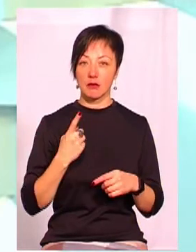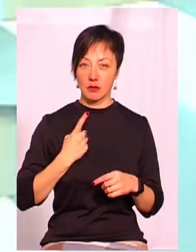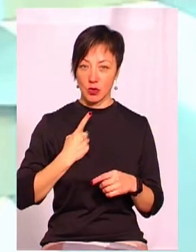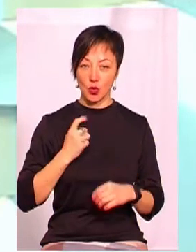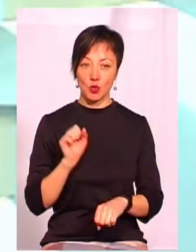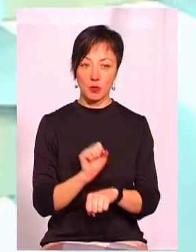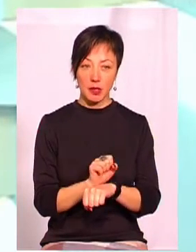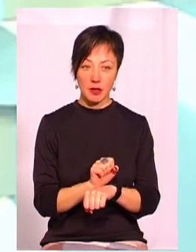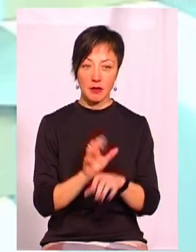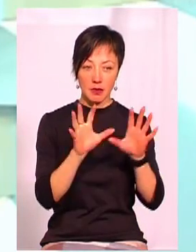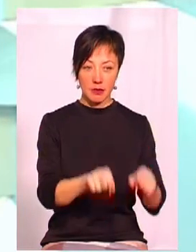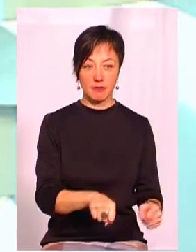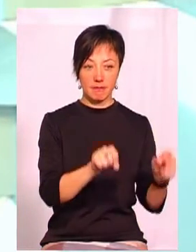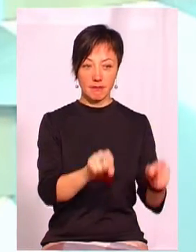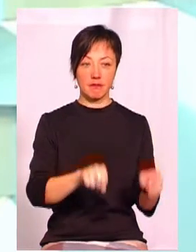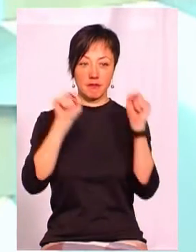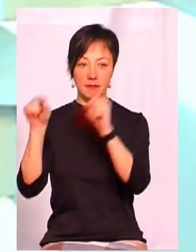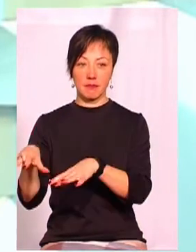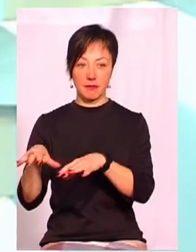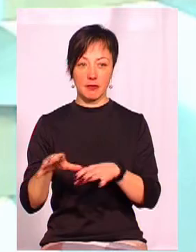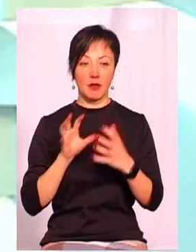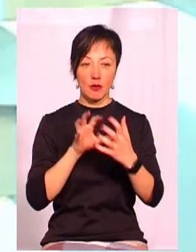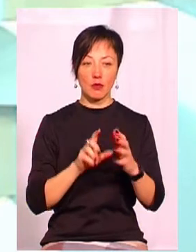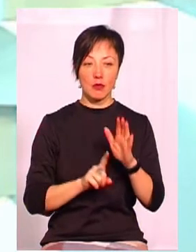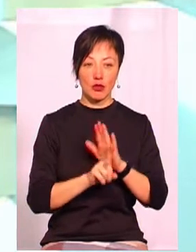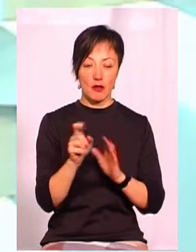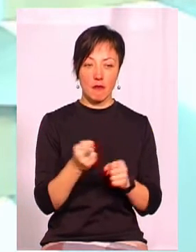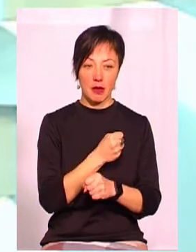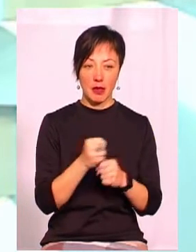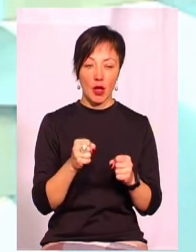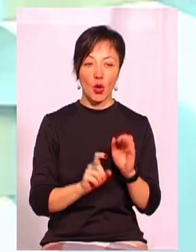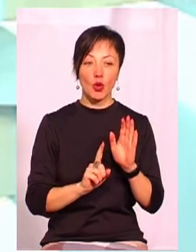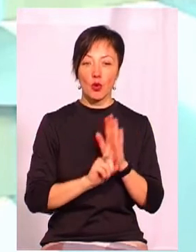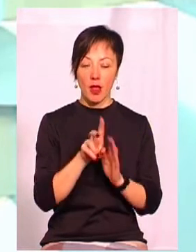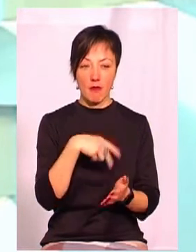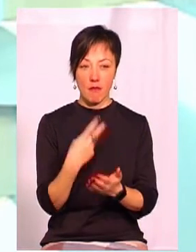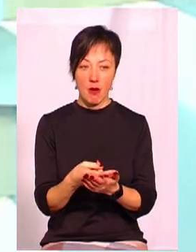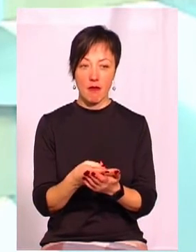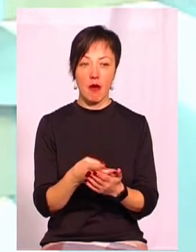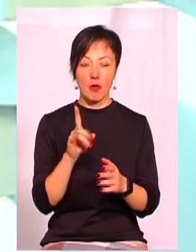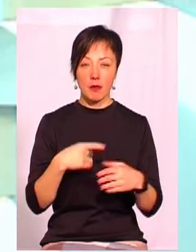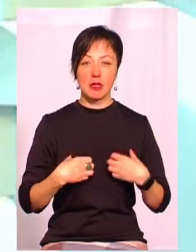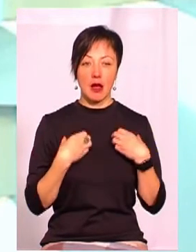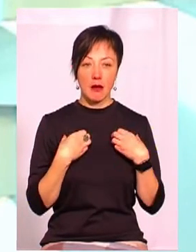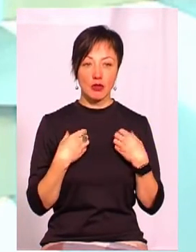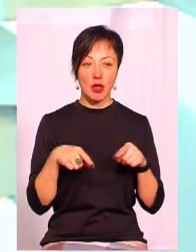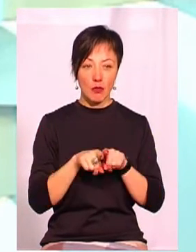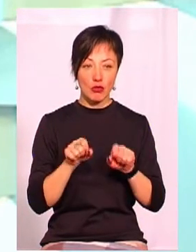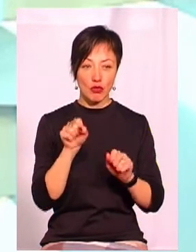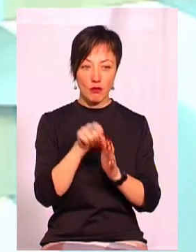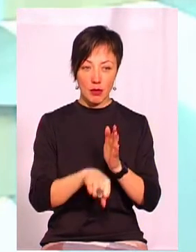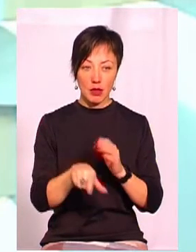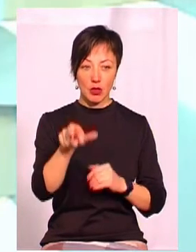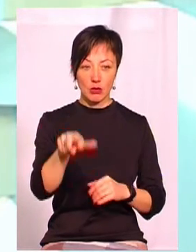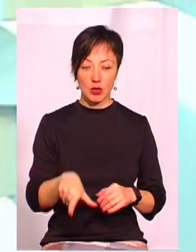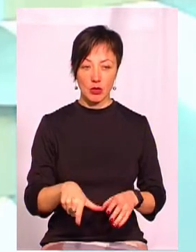дочекався зупинки, взяв його, виніс з автобуса і почав бити, доки він не впав. А потім я злякався, що я так можу